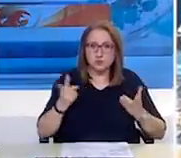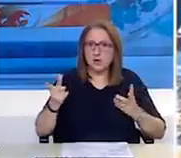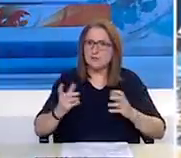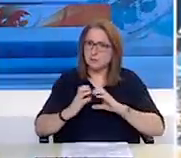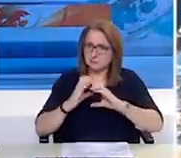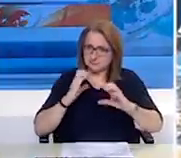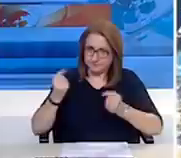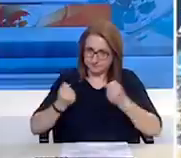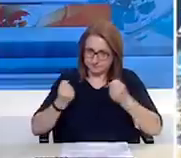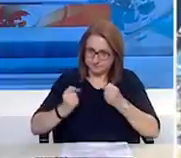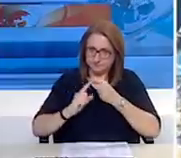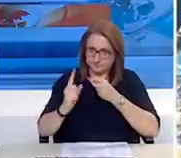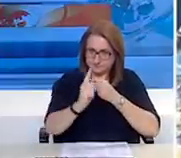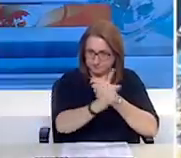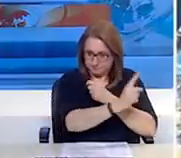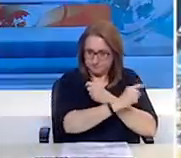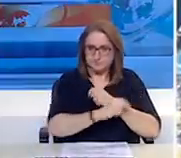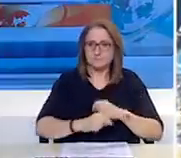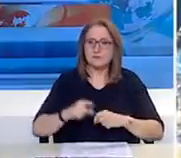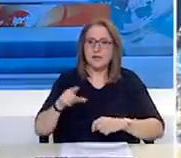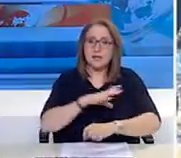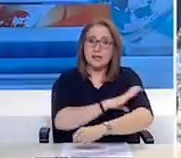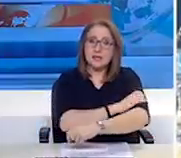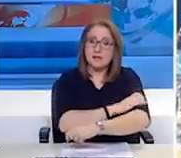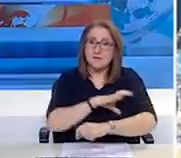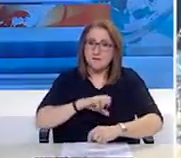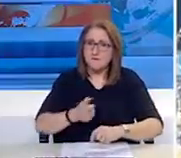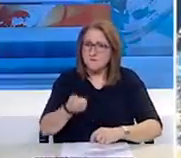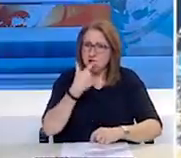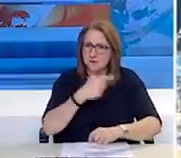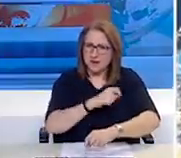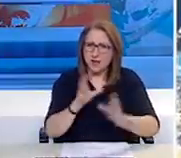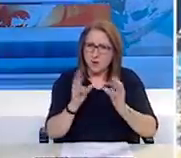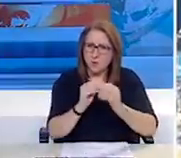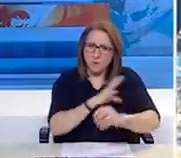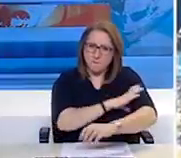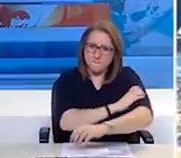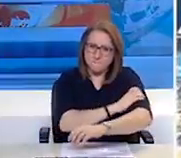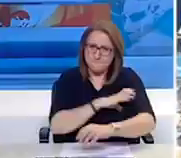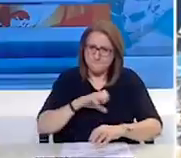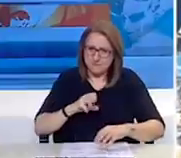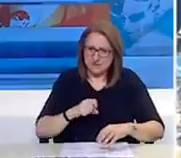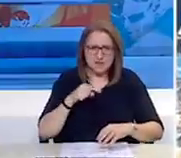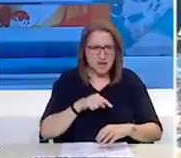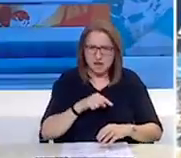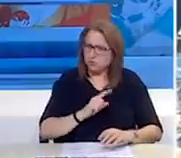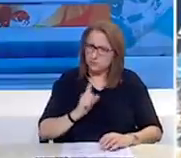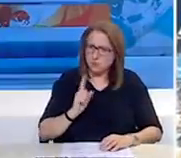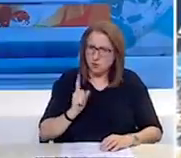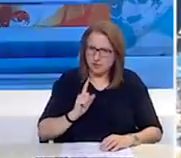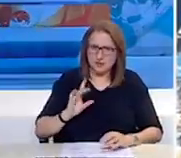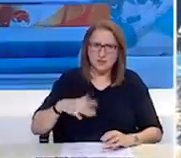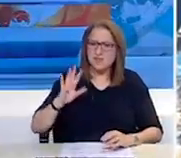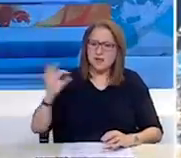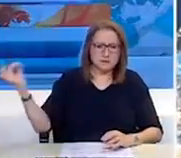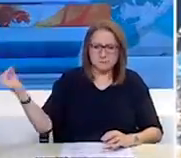Τα συχνά χρησιμοποιούμενα φάρμακα για την αρτηριακή υπέρταση, την πίεση, όπως τη γνωρίζει ο λαός, δεν φαίνεται να αυξάνουν την ευαισθησία στη μόλυνση